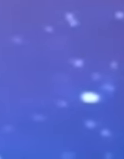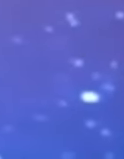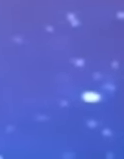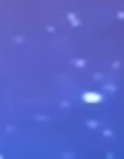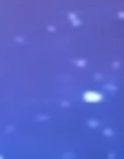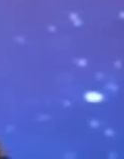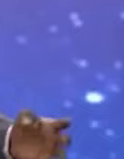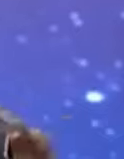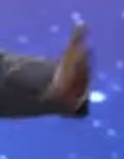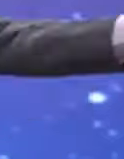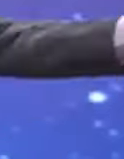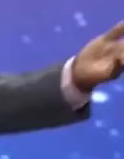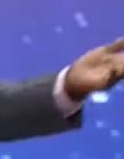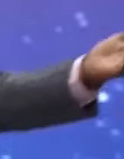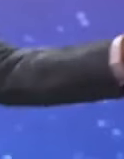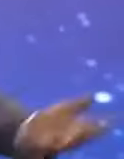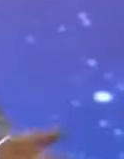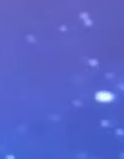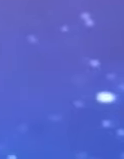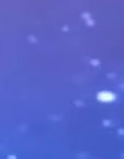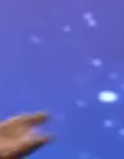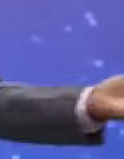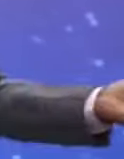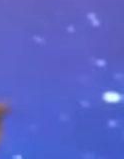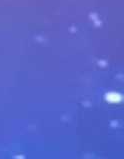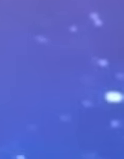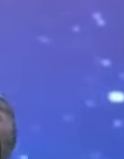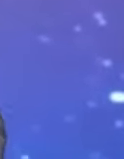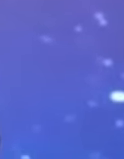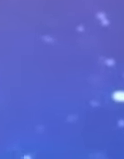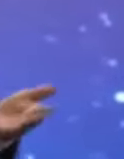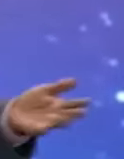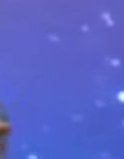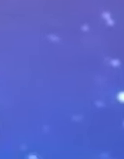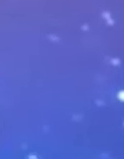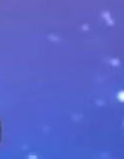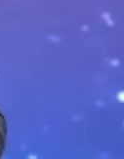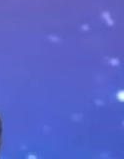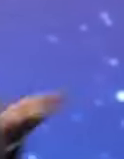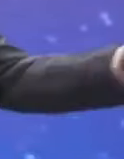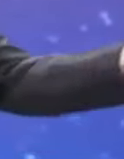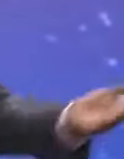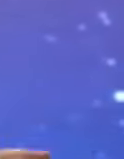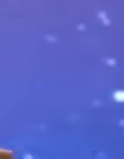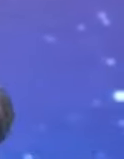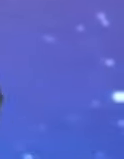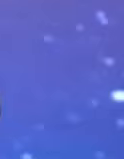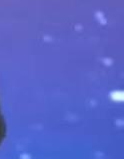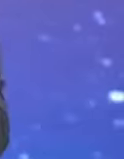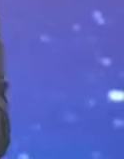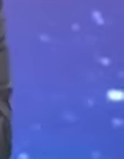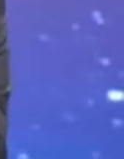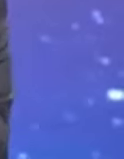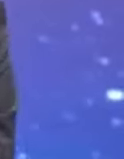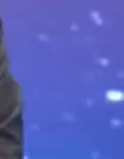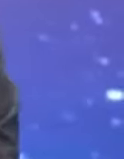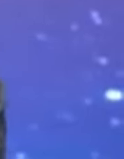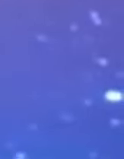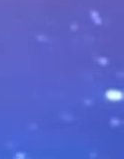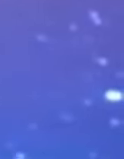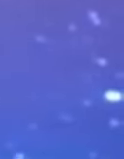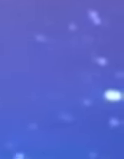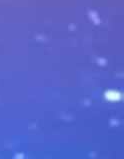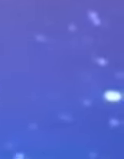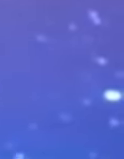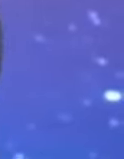qui sera content de ça le même vol de 5 ans est toujours là qui sera content de cela l'adultère la fornication